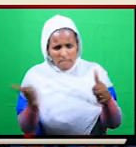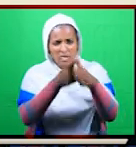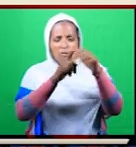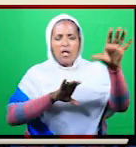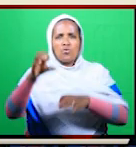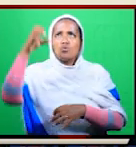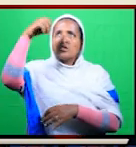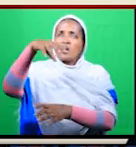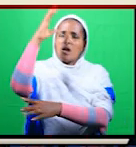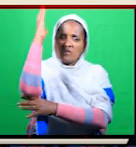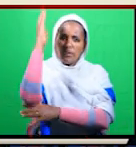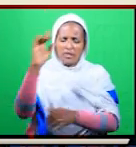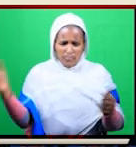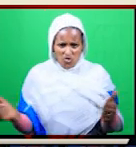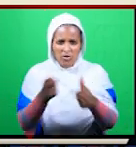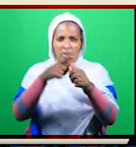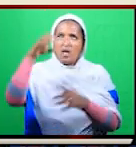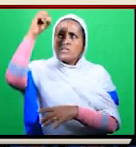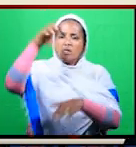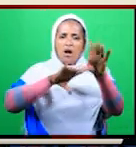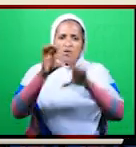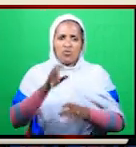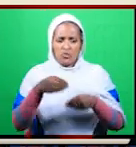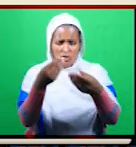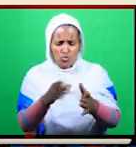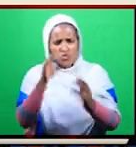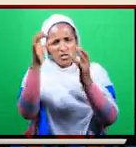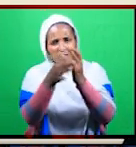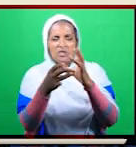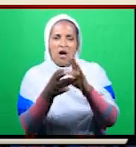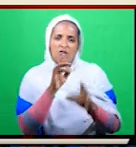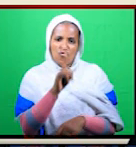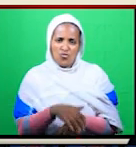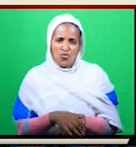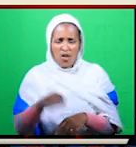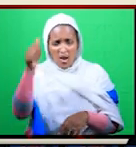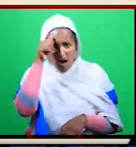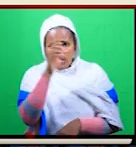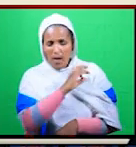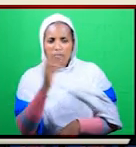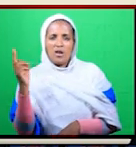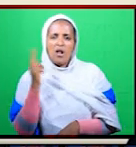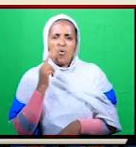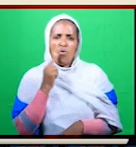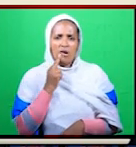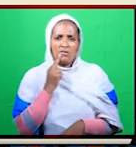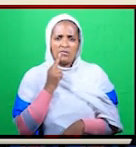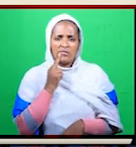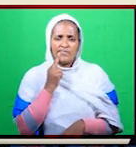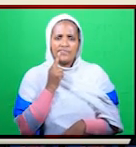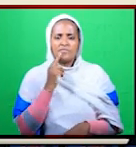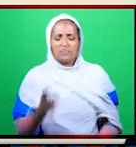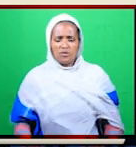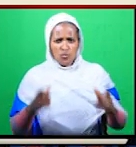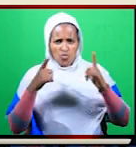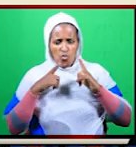ደግሞ ለመጀመሪያ አድርጎ ጸጋ እግዚአብሔር የመጀመሪያ ጸጋ አድርጎ ለሰው ልጅ የሰጠው ትዳር ነው። ለአዳም እና ለሔዋን